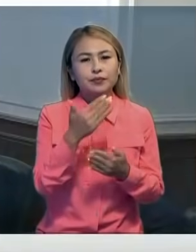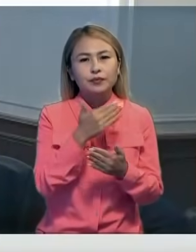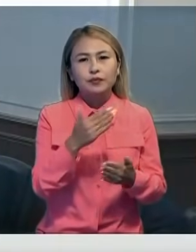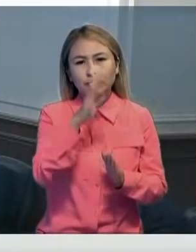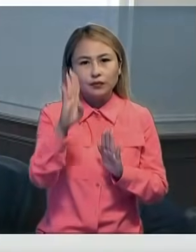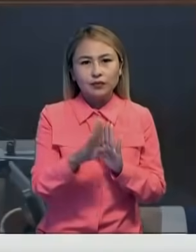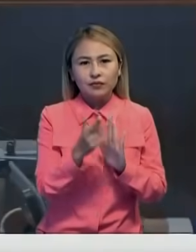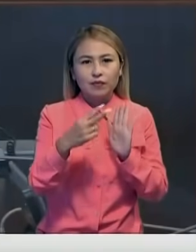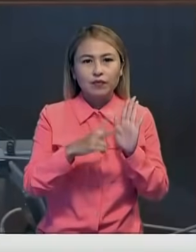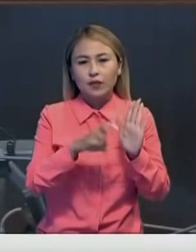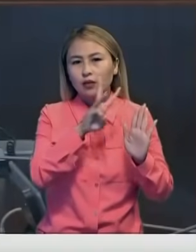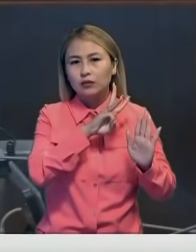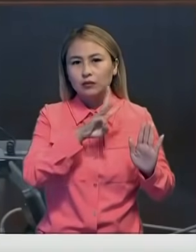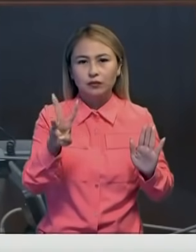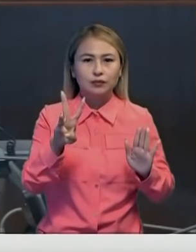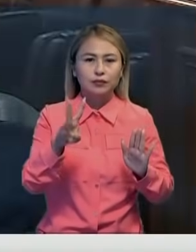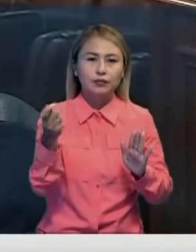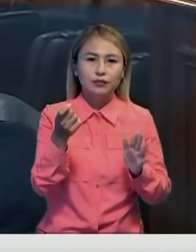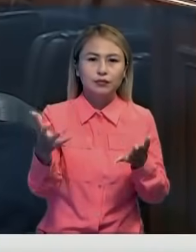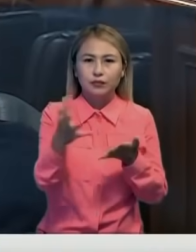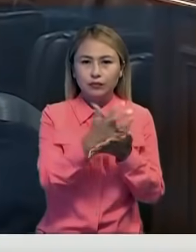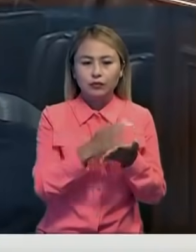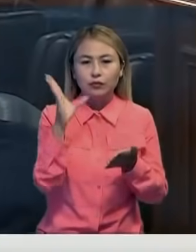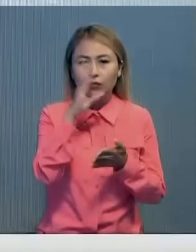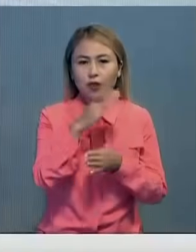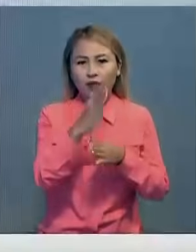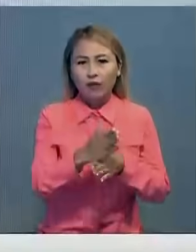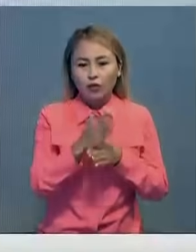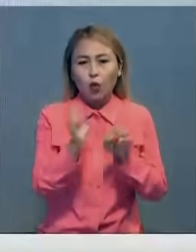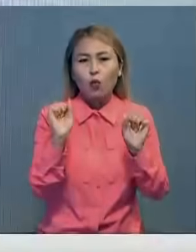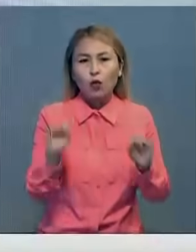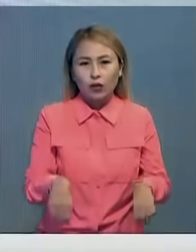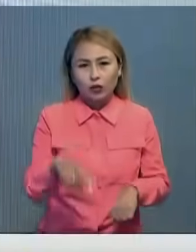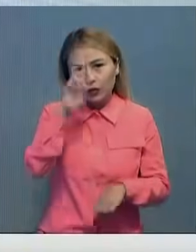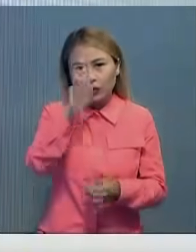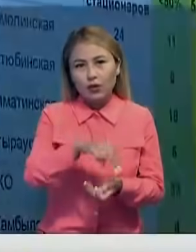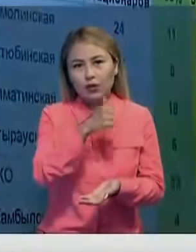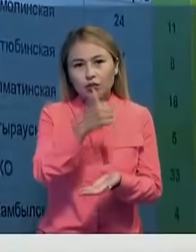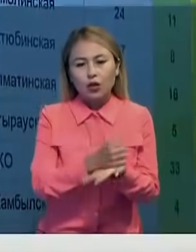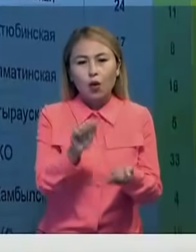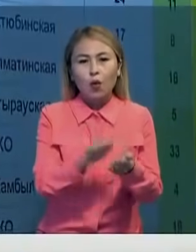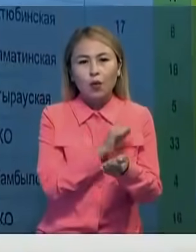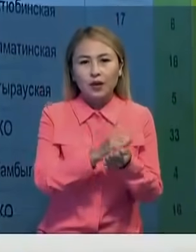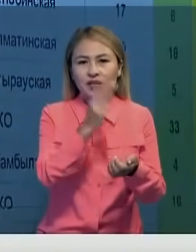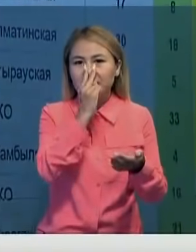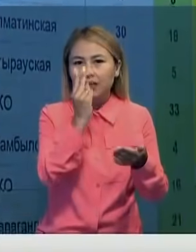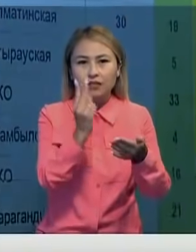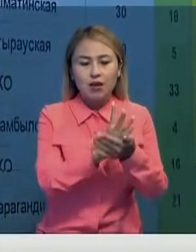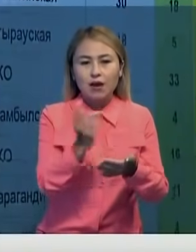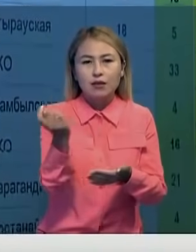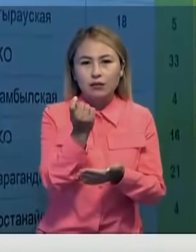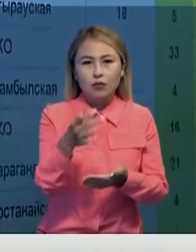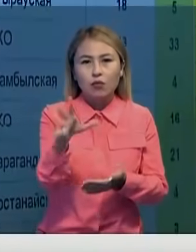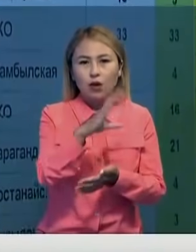Елдегі қоймаларға 27 миллион тоннадан аса астық сақтауға мүмкіндік бар. Үкімет басшысы құрғақшылыққа қарамастан биыл